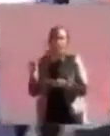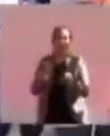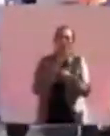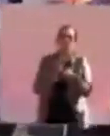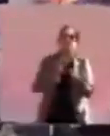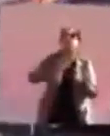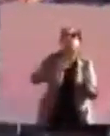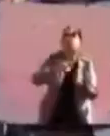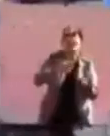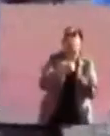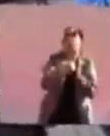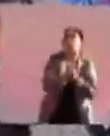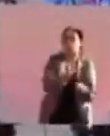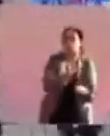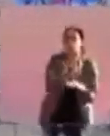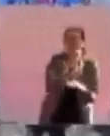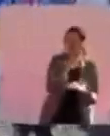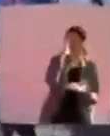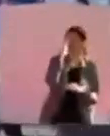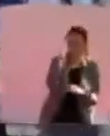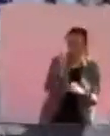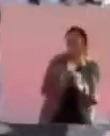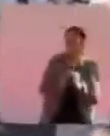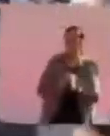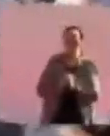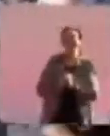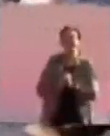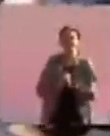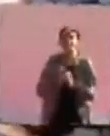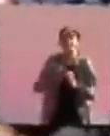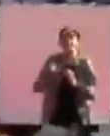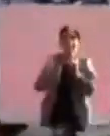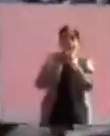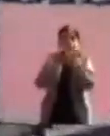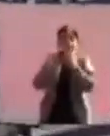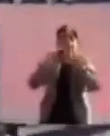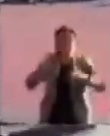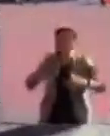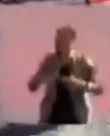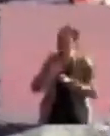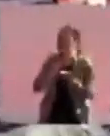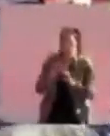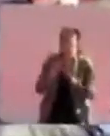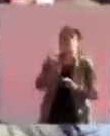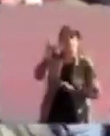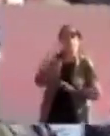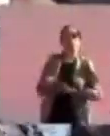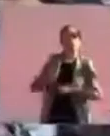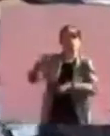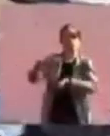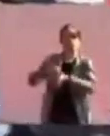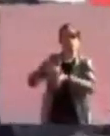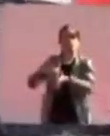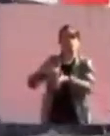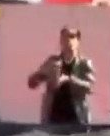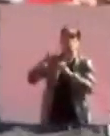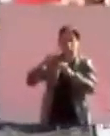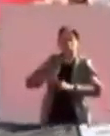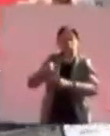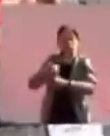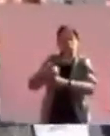dopo la laurea in esame di stato ci si trova essere medici a tutti gli effetti in grado di esercitare la professione medica sì